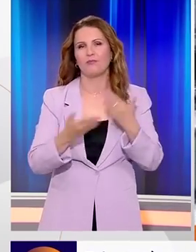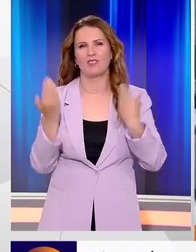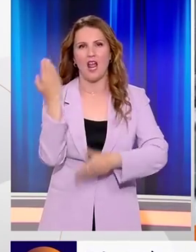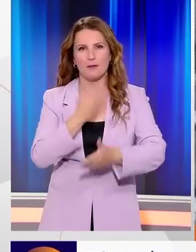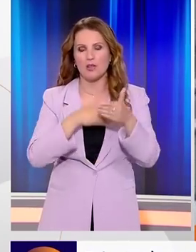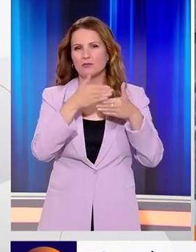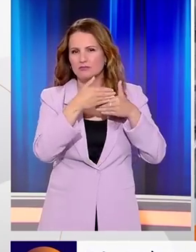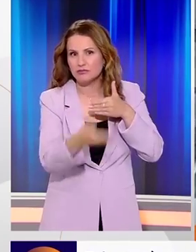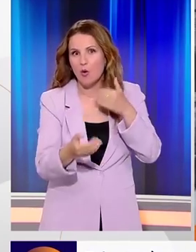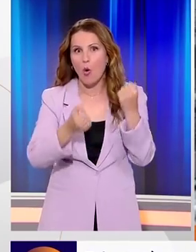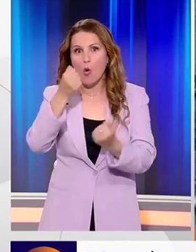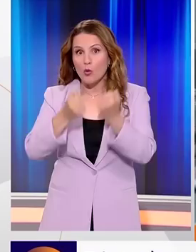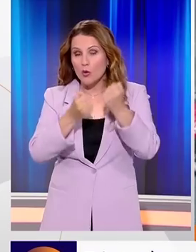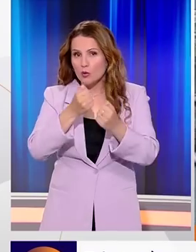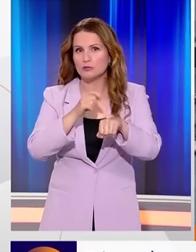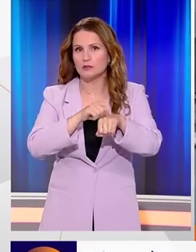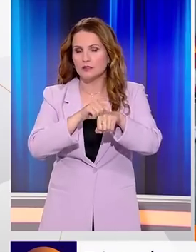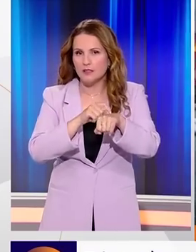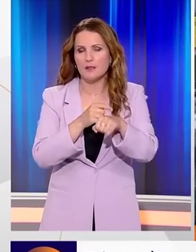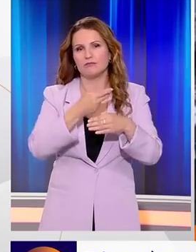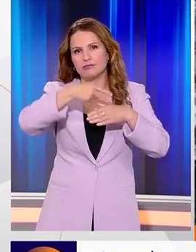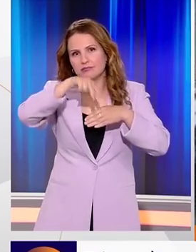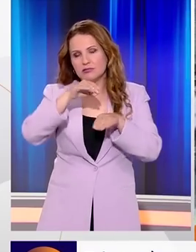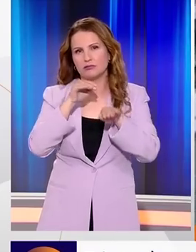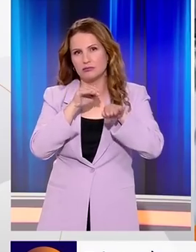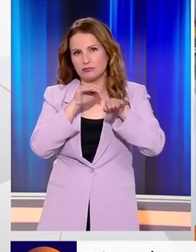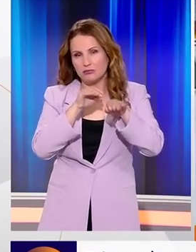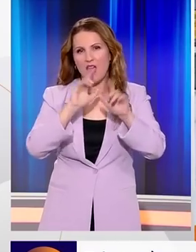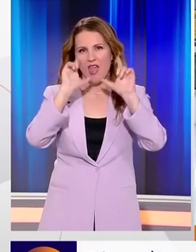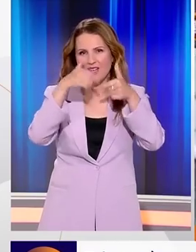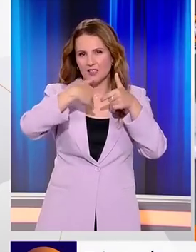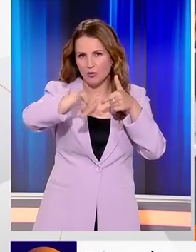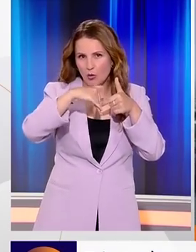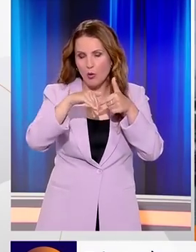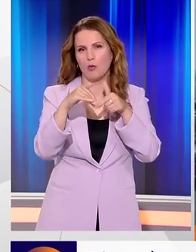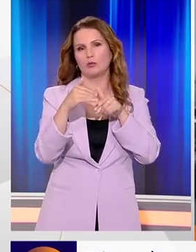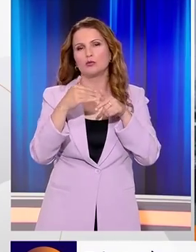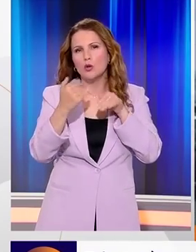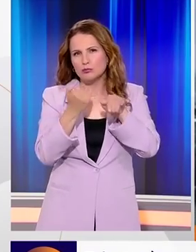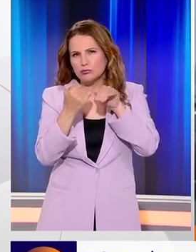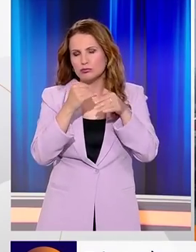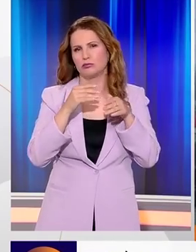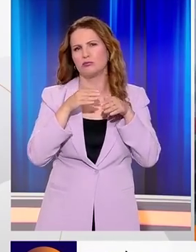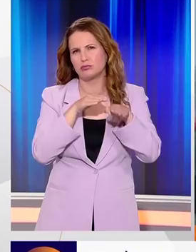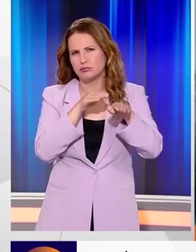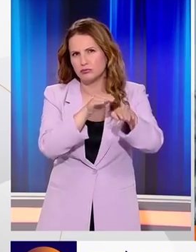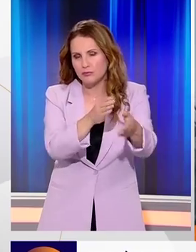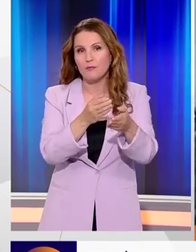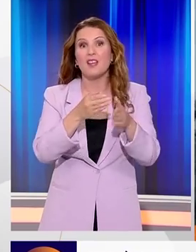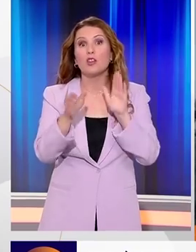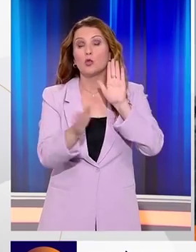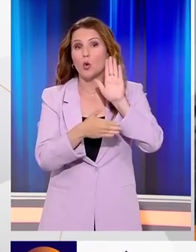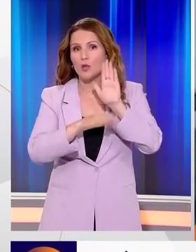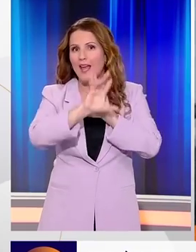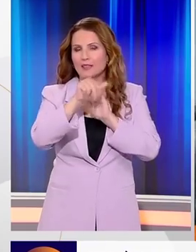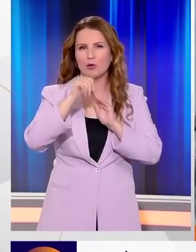Ταλαιπωρία και καθυστερήσεις για τους οδηγούς, με την κίνηση να είναι ιδιαίτερα αυξημένη και στα δύο εθνικά οδικά δίκτυα, ενώ σύμφωνα με τα στοιχεία της τροχέας, μέχρι